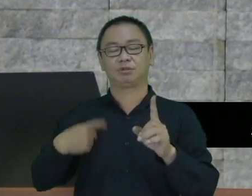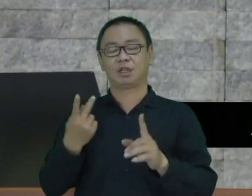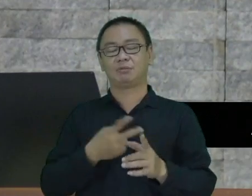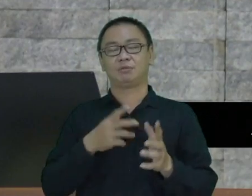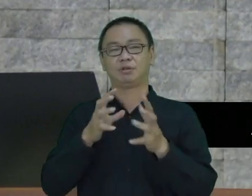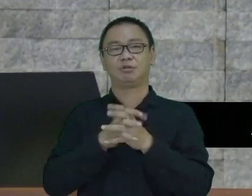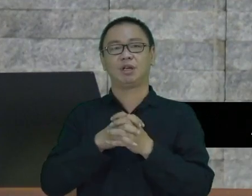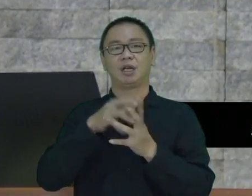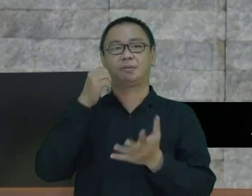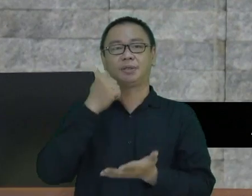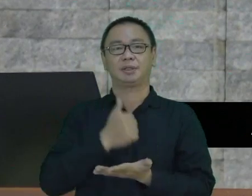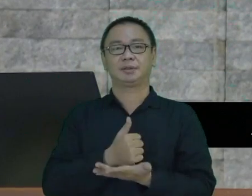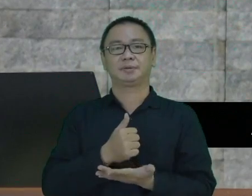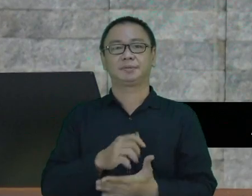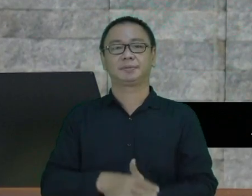Amin.